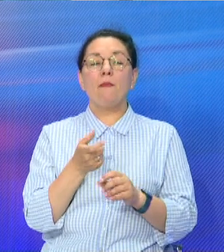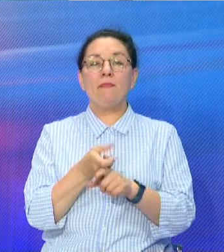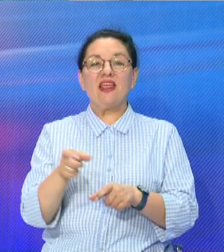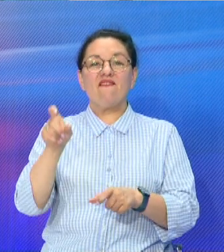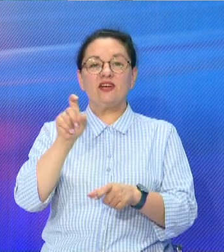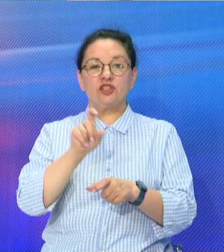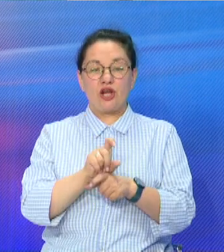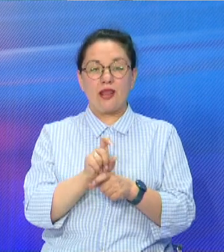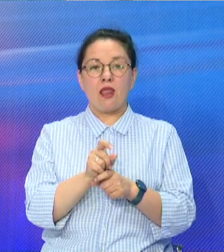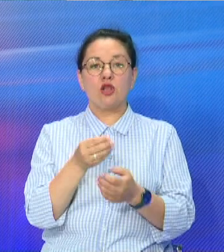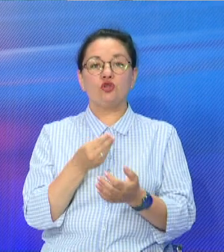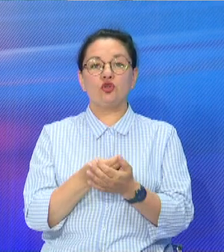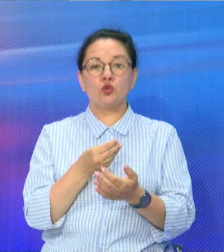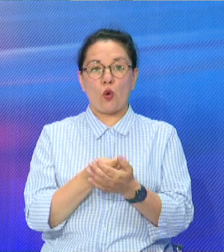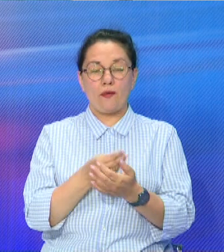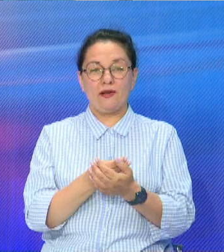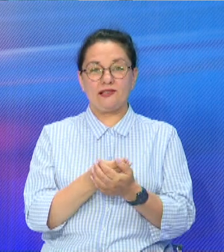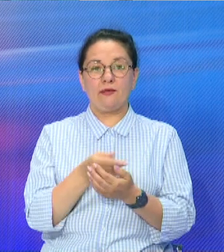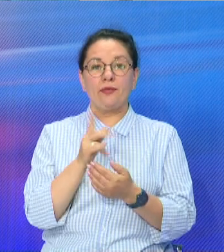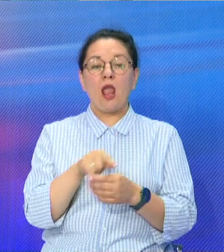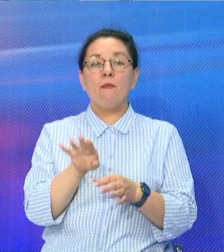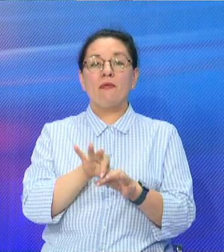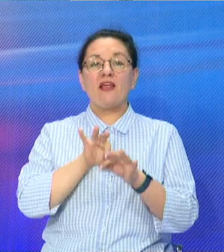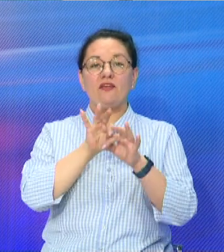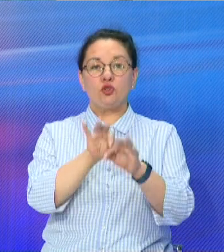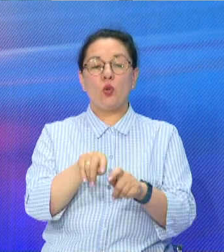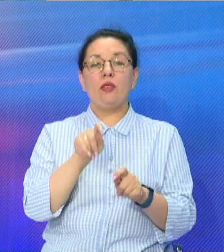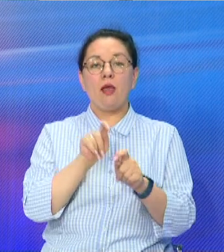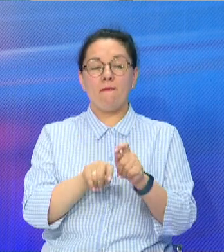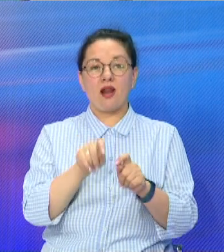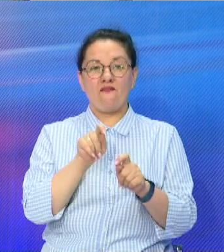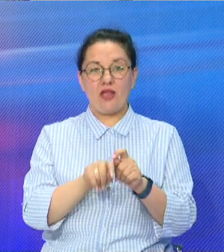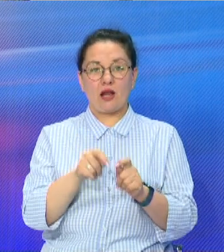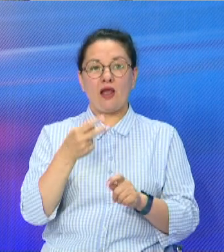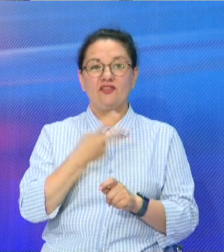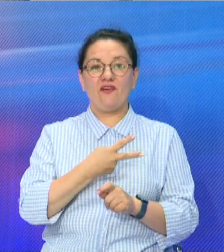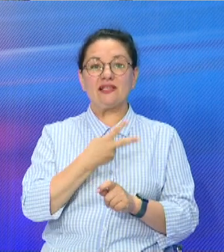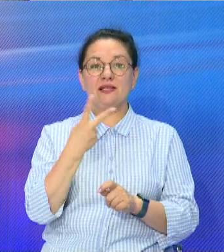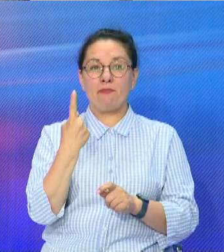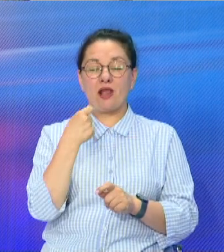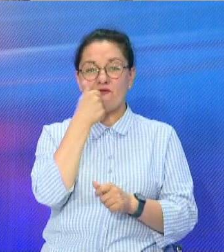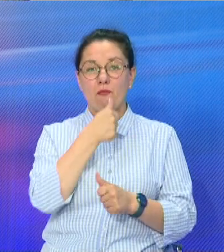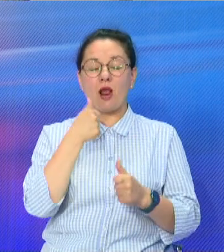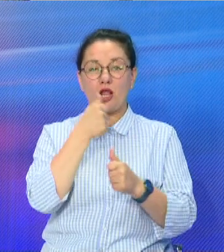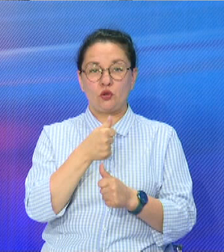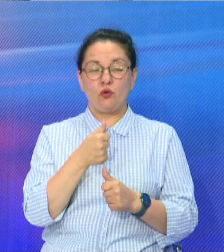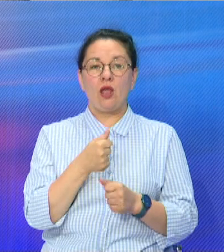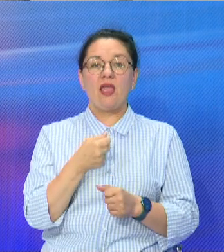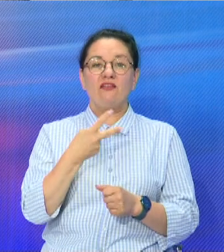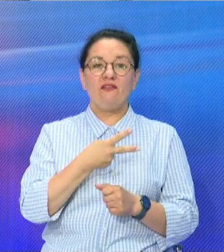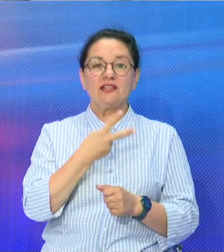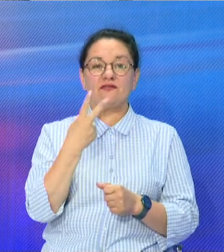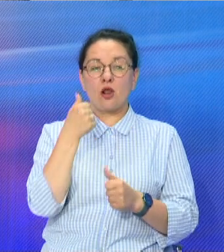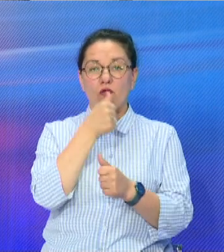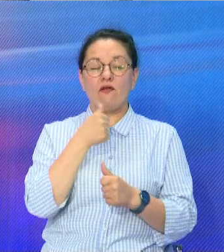капремонта жилья по результатам привезенных комитетом госконтроля в двадцать первом году в январе-мае 22 года контрольных